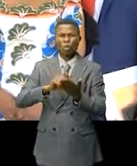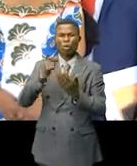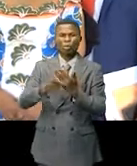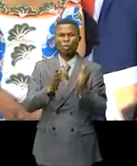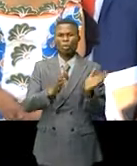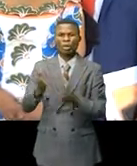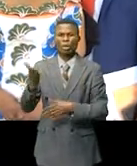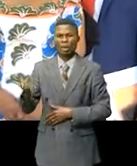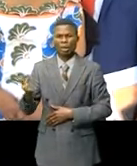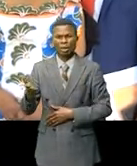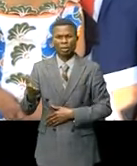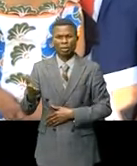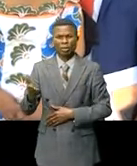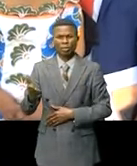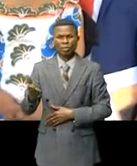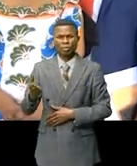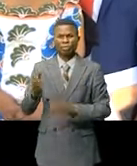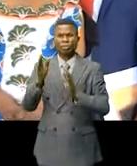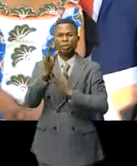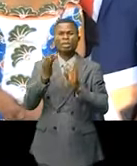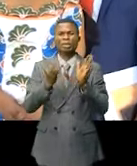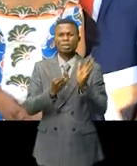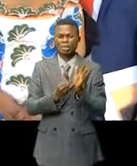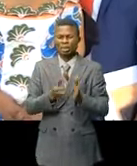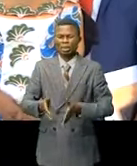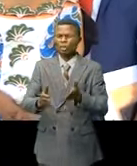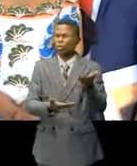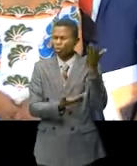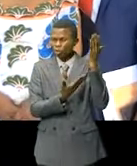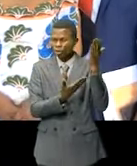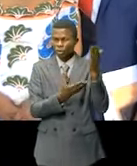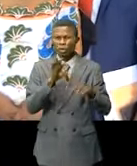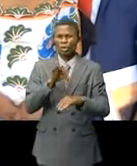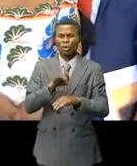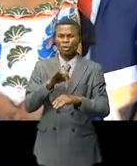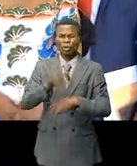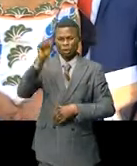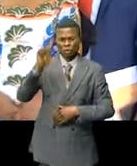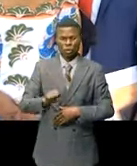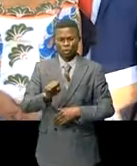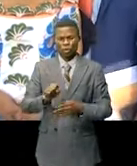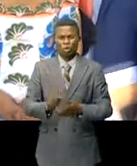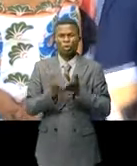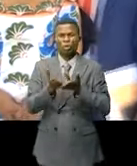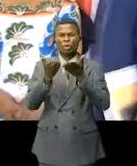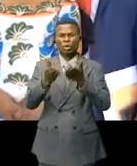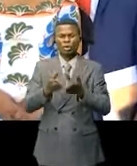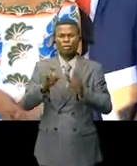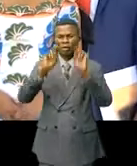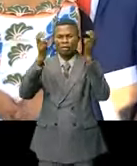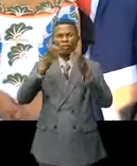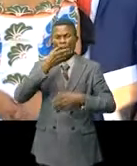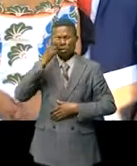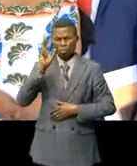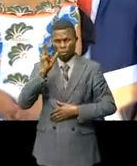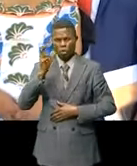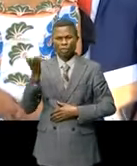comme occasion, n'est-ce pas, il a parlé de ces routes prioritaires. Et heureusement, le Sud Kivu, n'est-ce pas, Bukavu, il y a